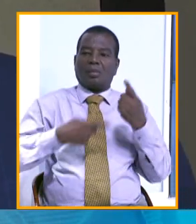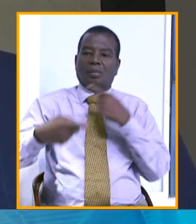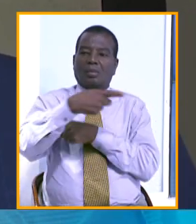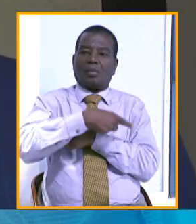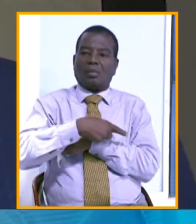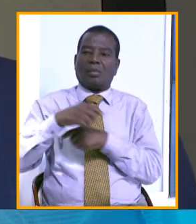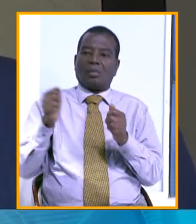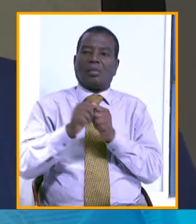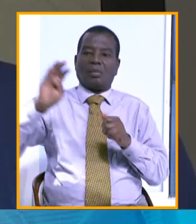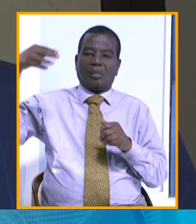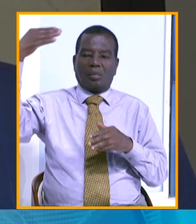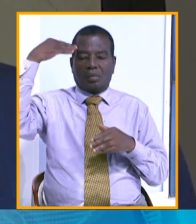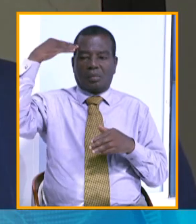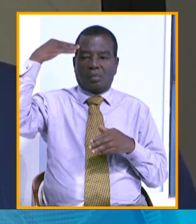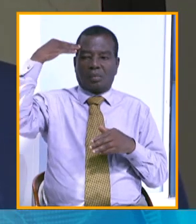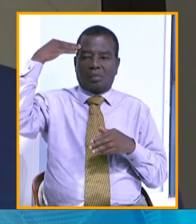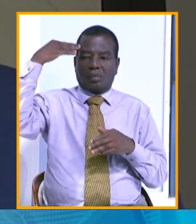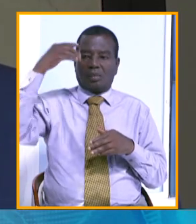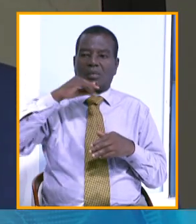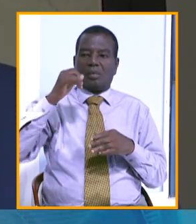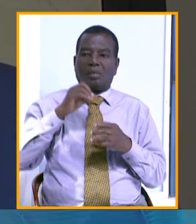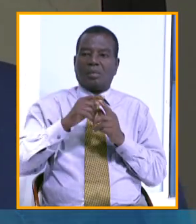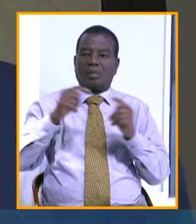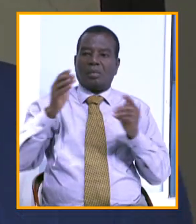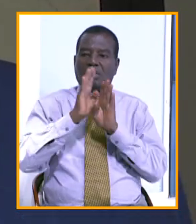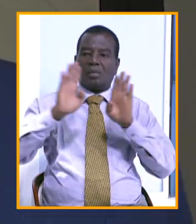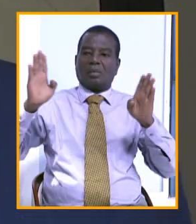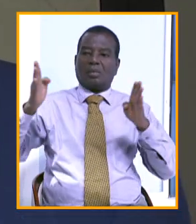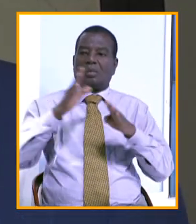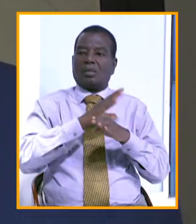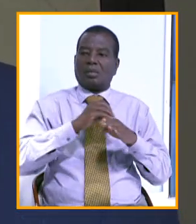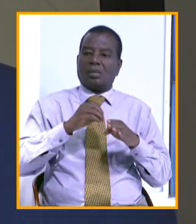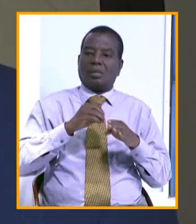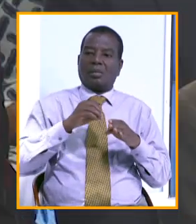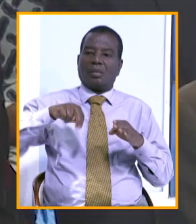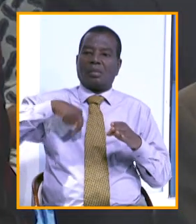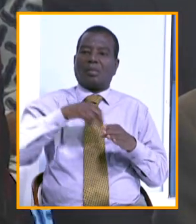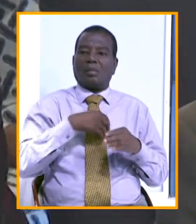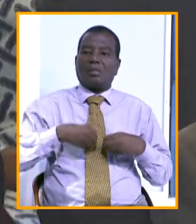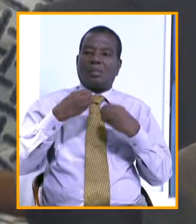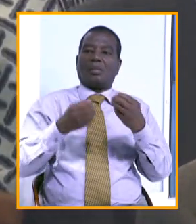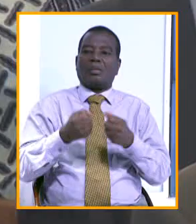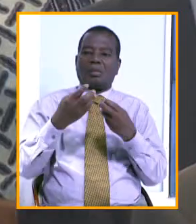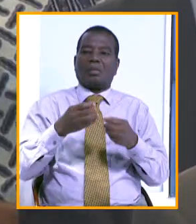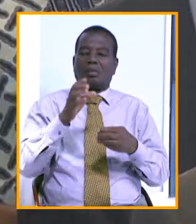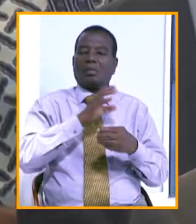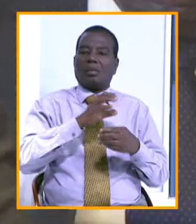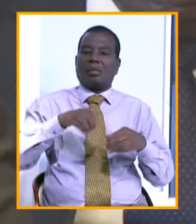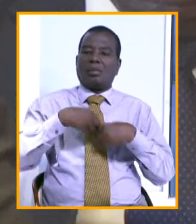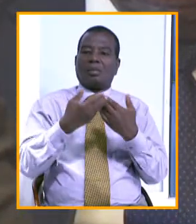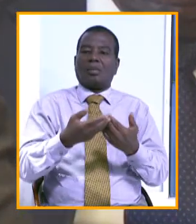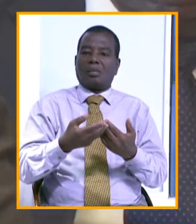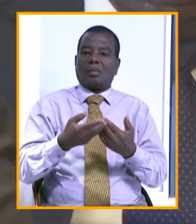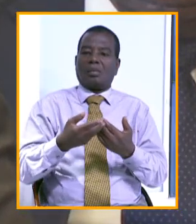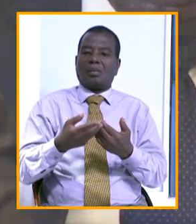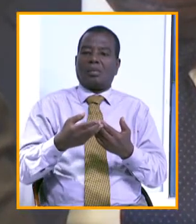avec le Premier ministre. Il a été très ouvert, honnête, franc. et nous a donné plusieurs conseils sur comment la diaspora